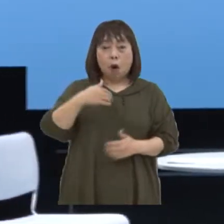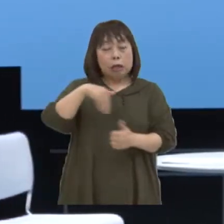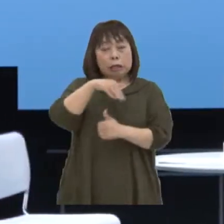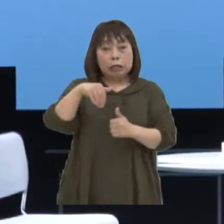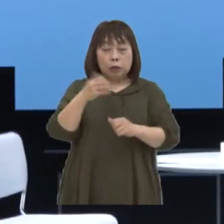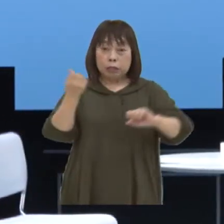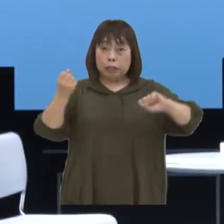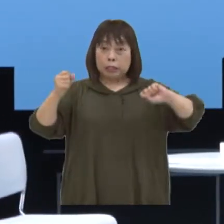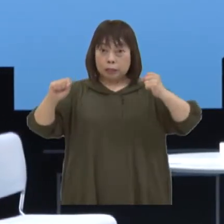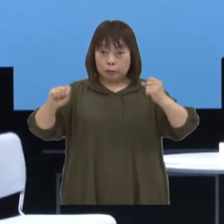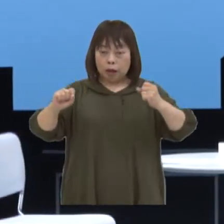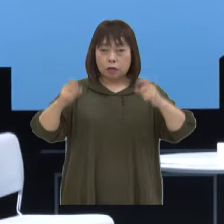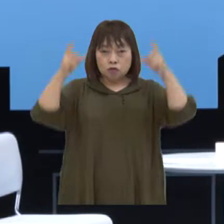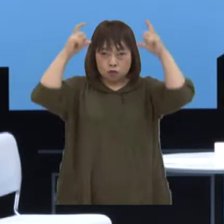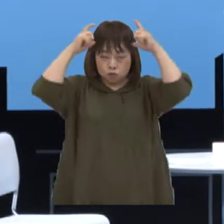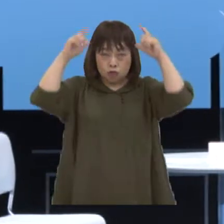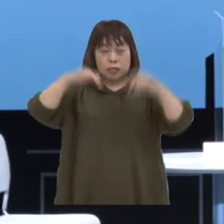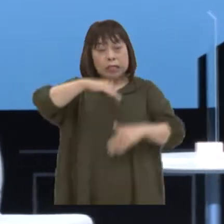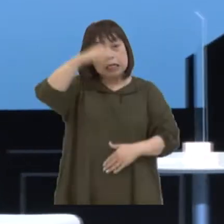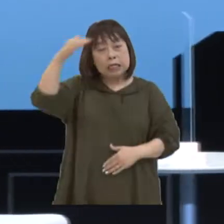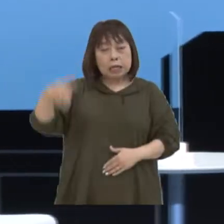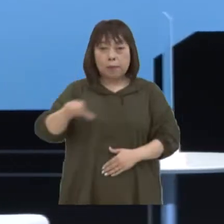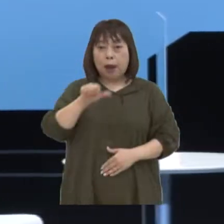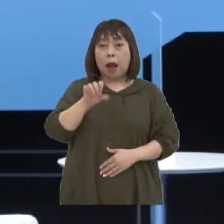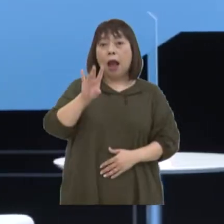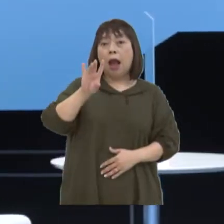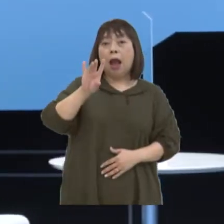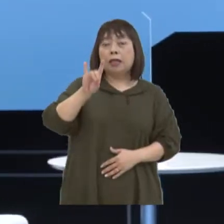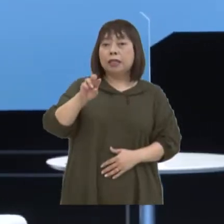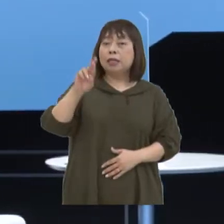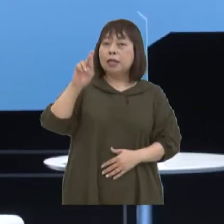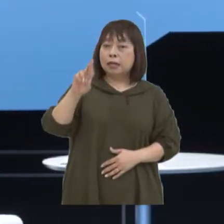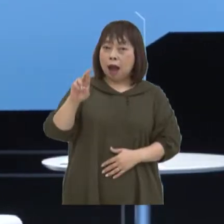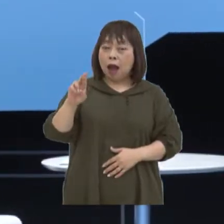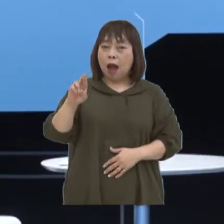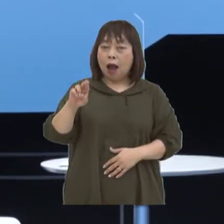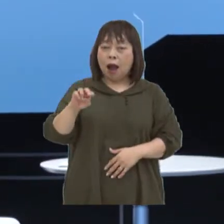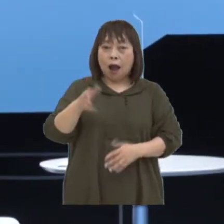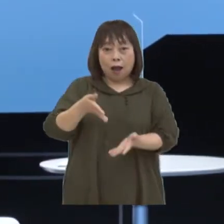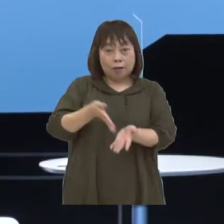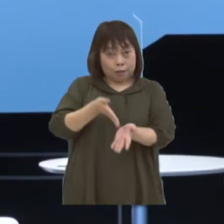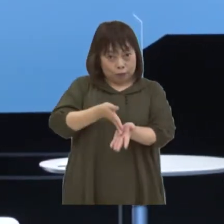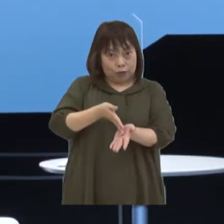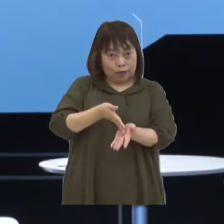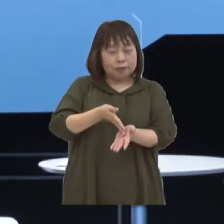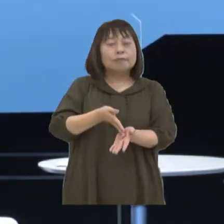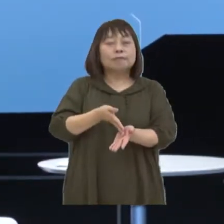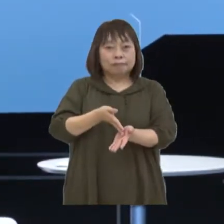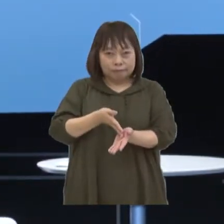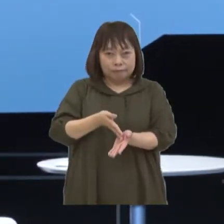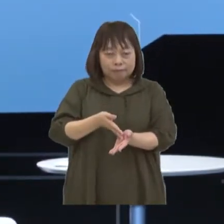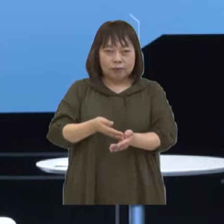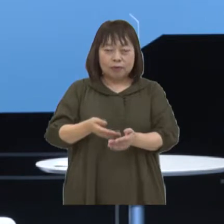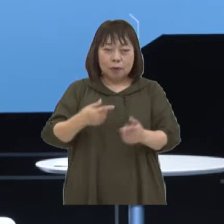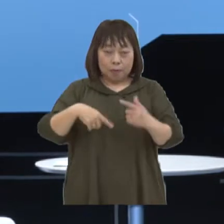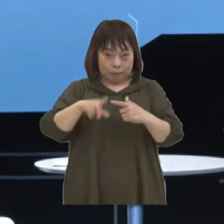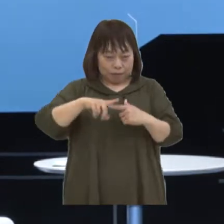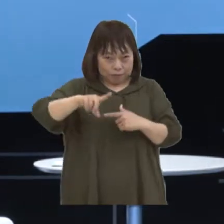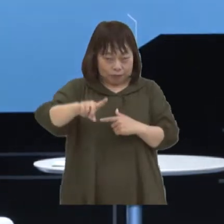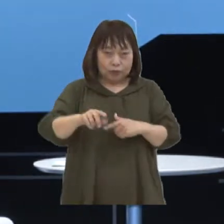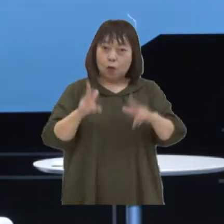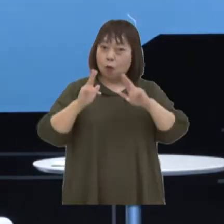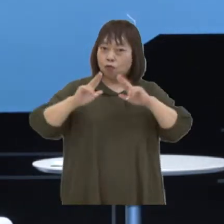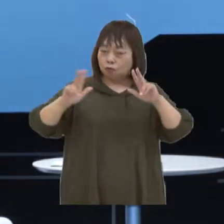こんな時代だからこそよ、待ってました。牛山明72歳、まだまだやります、歌います